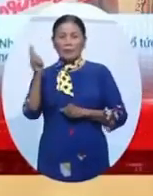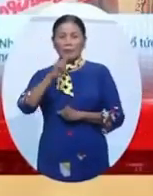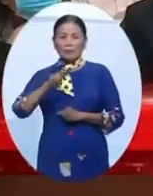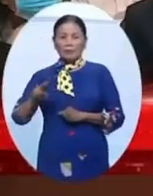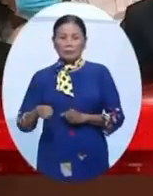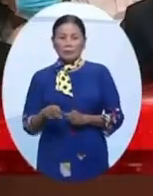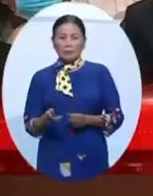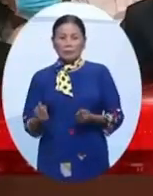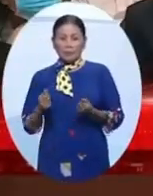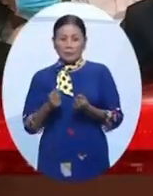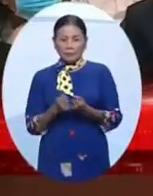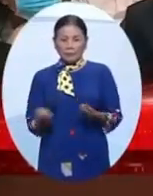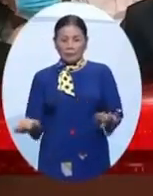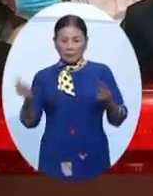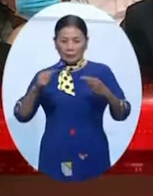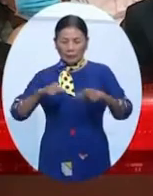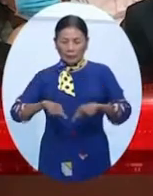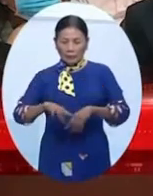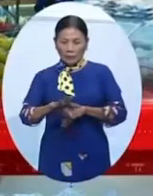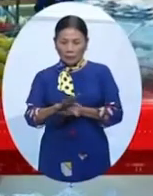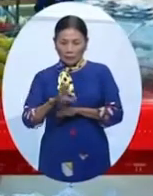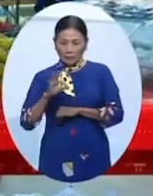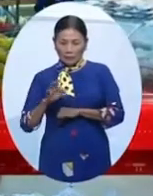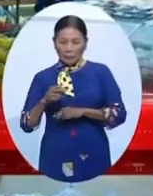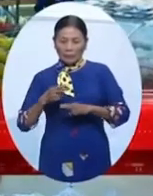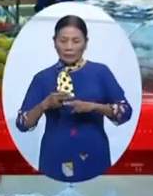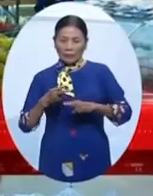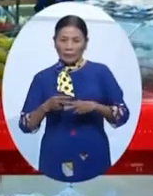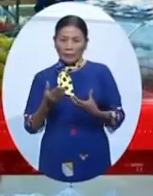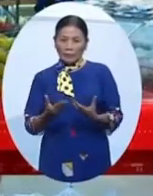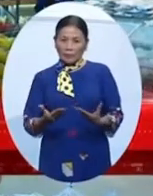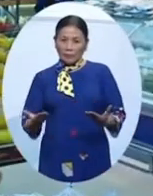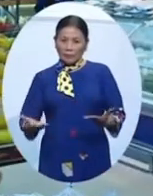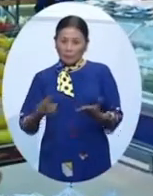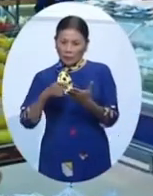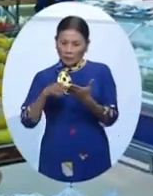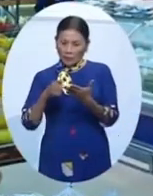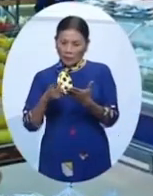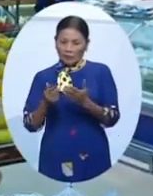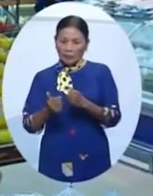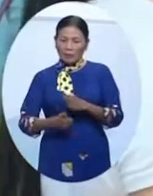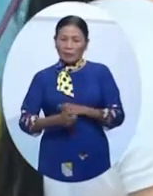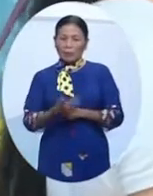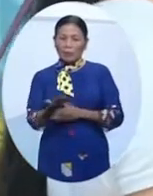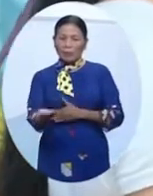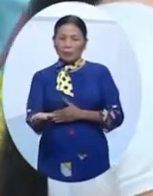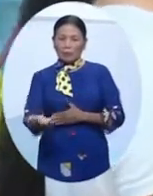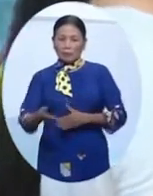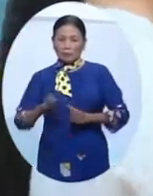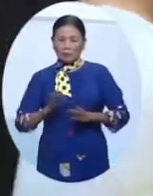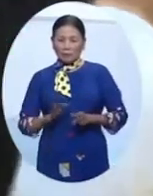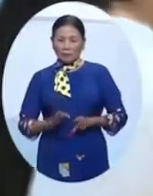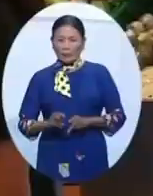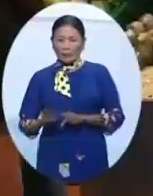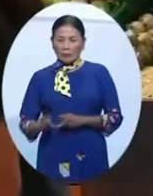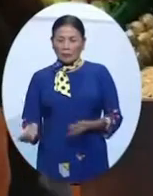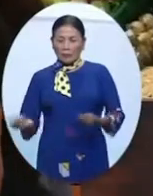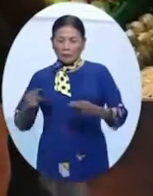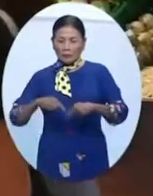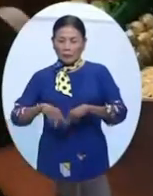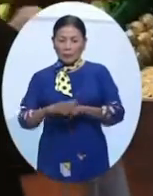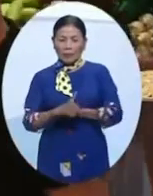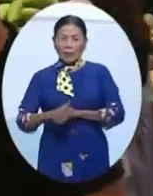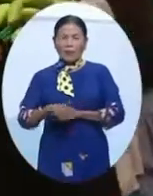lên thị trường. Các đối tượng bình chọn là các thương hiệu hàng hóa dịch vụ có chất lượng, mang lại giá trị kinh tế xã hội cao và được người tiêu dùng bình chọn ưa